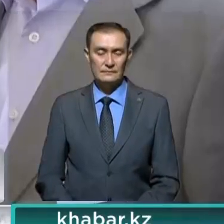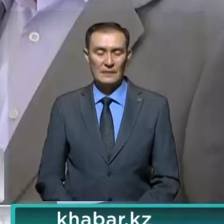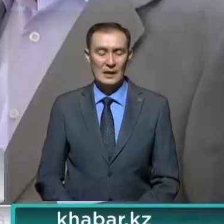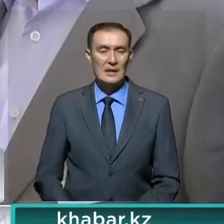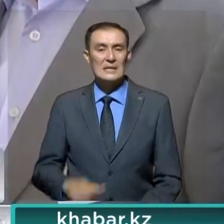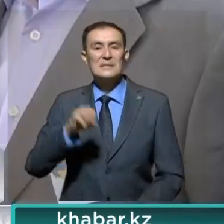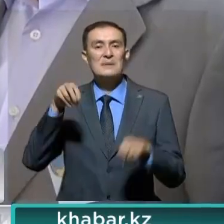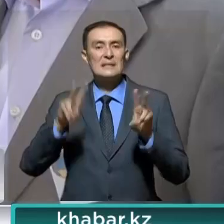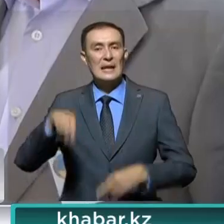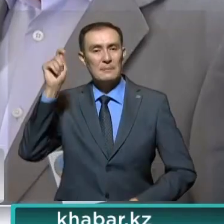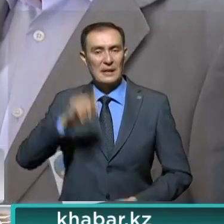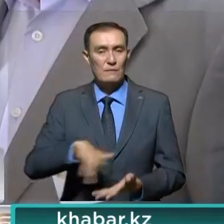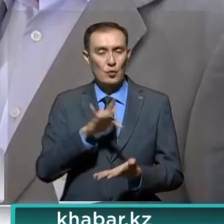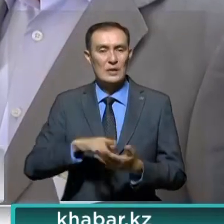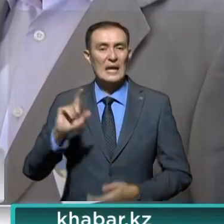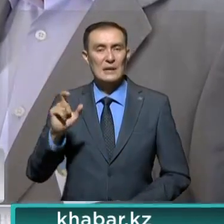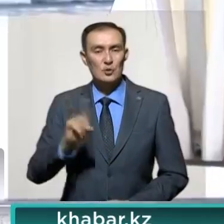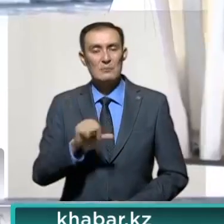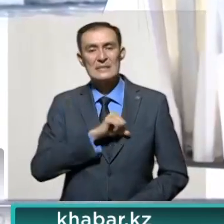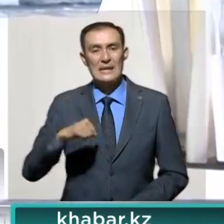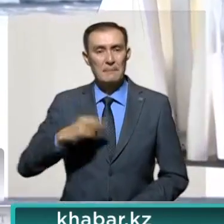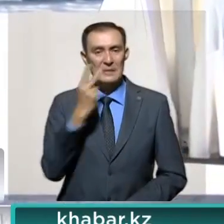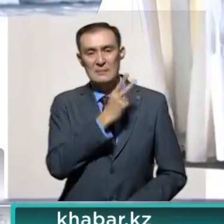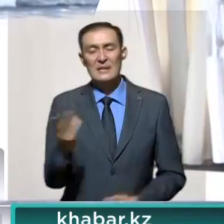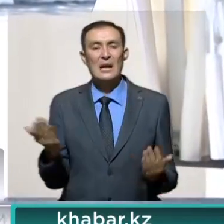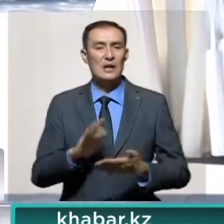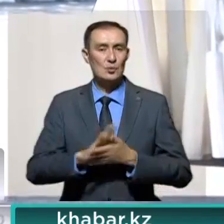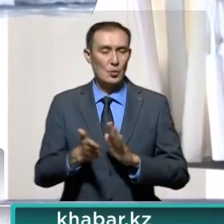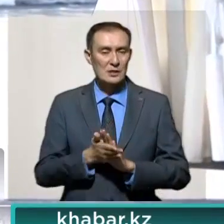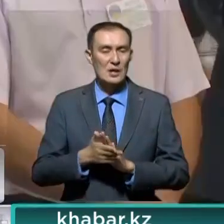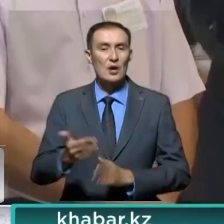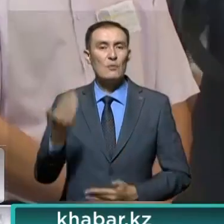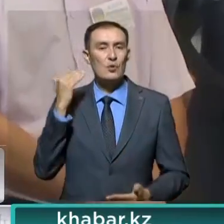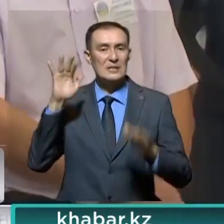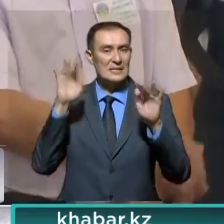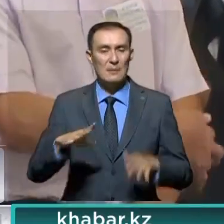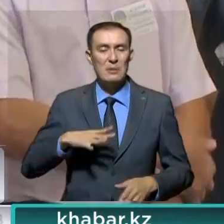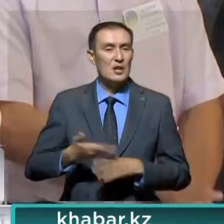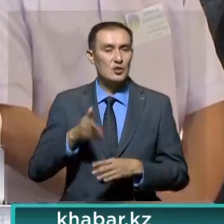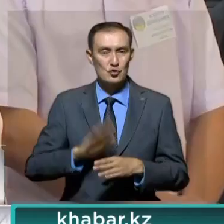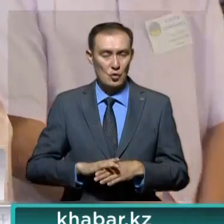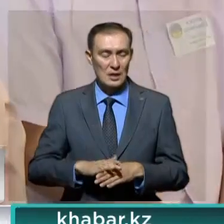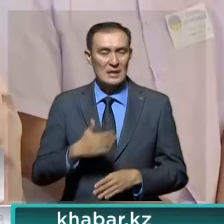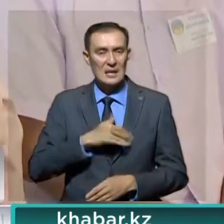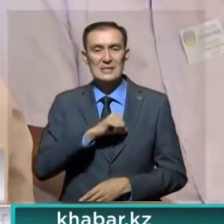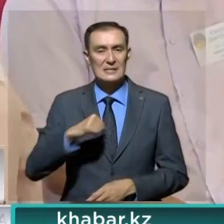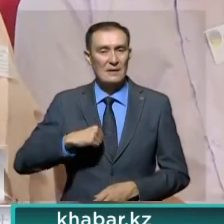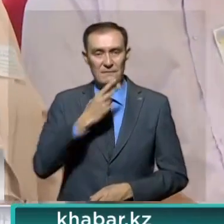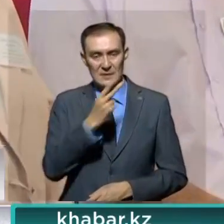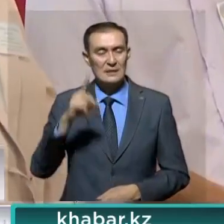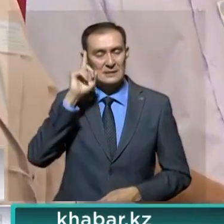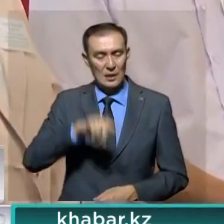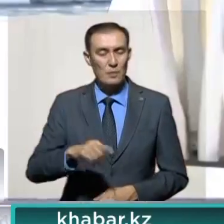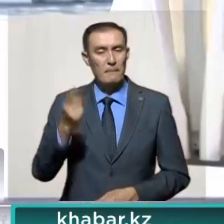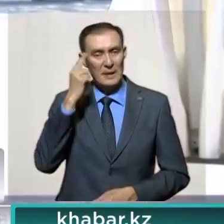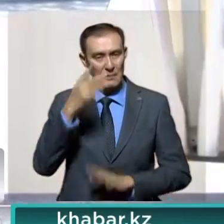Я специально приехал в Кибастуз, чтобы посмотреть на ситуацию. Прошлая зима была не из легких. Я все видел, я все